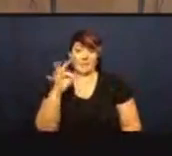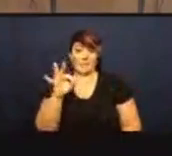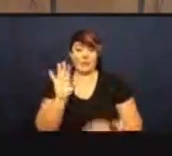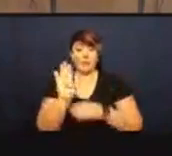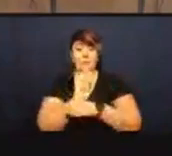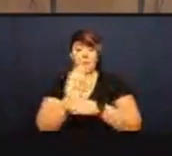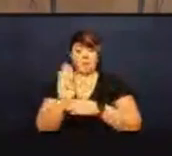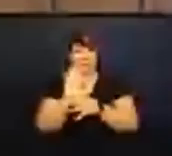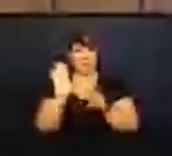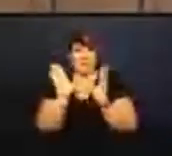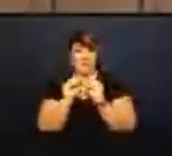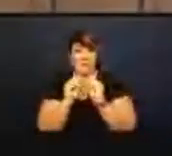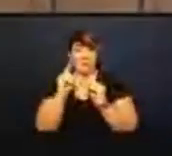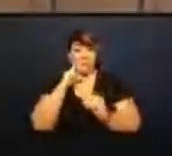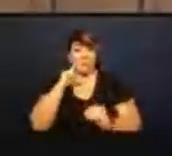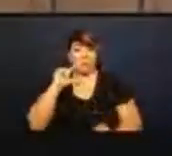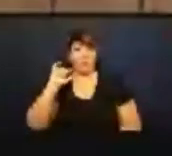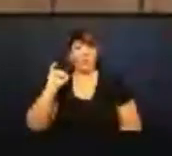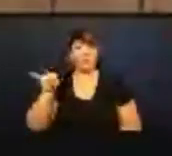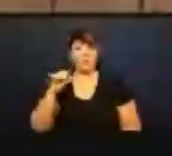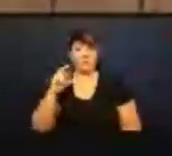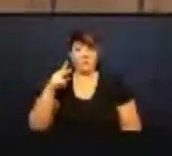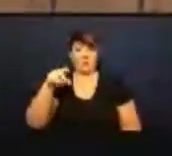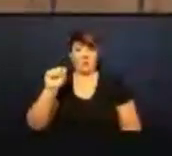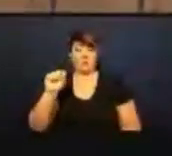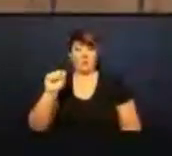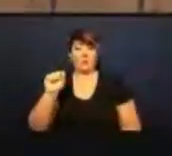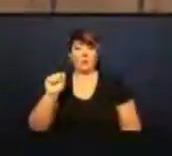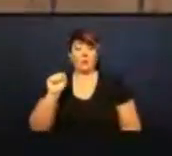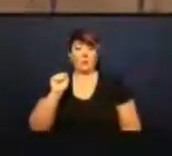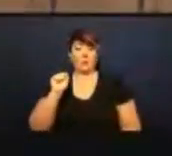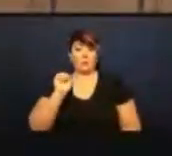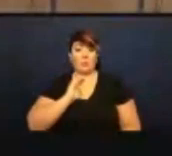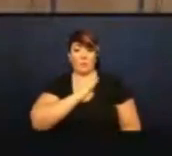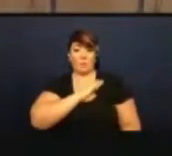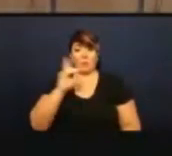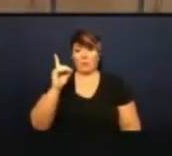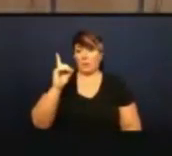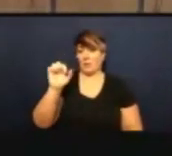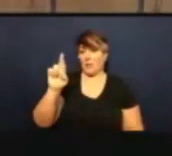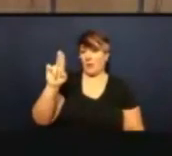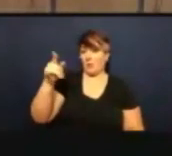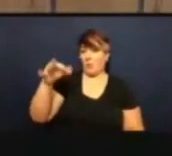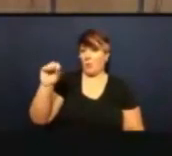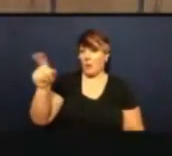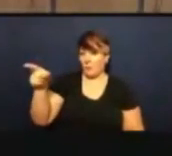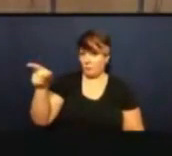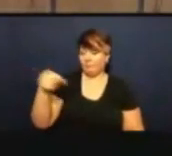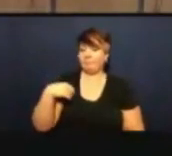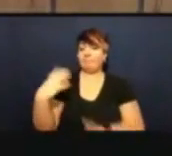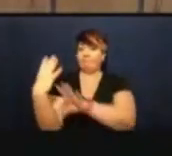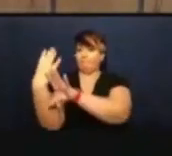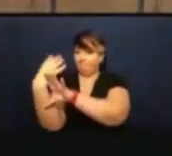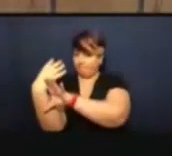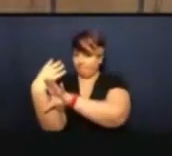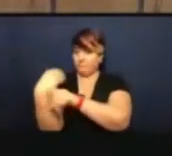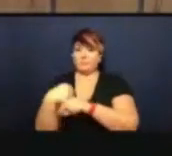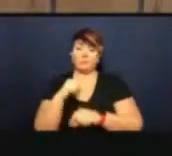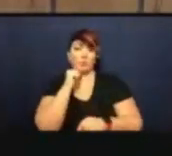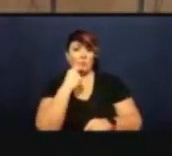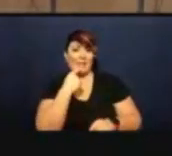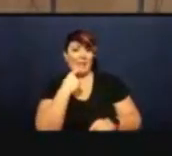mkutano wa biashara wa tarehe 19 wa JCPS. Dr. Polia yuko